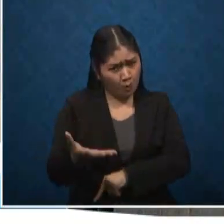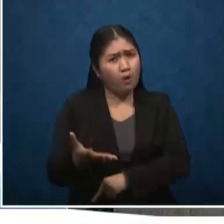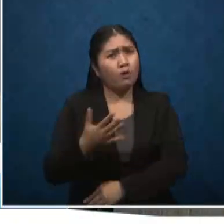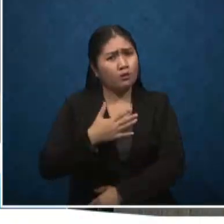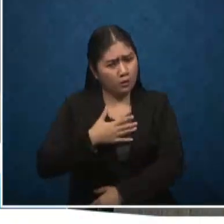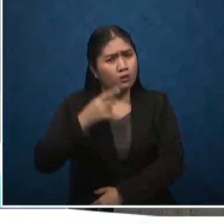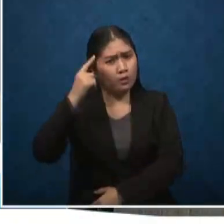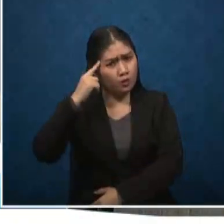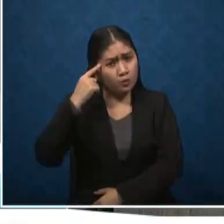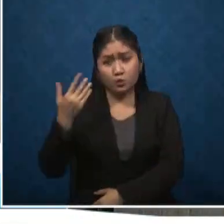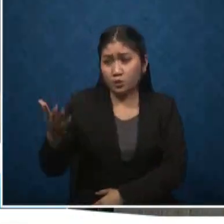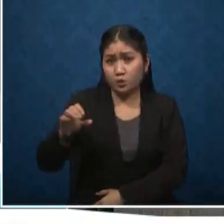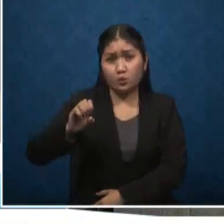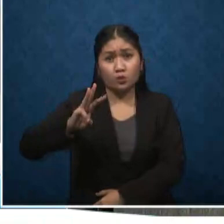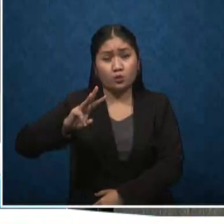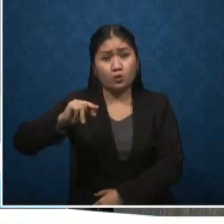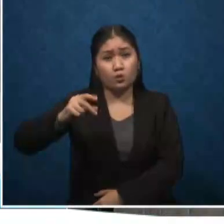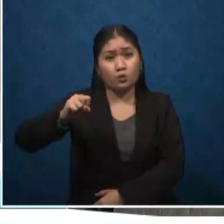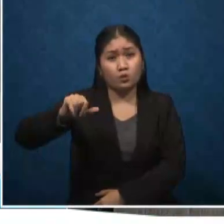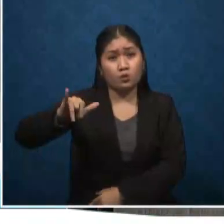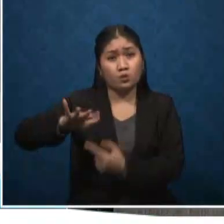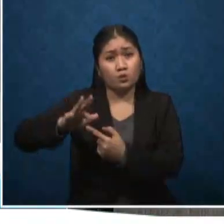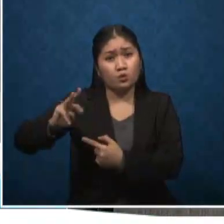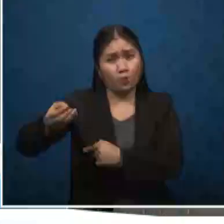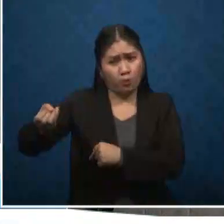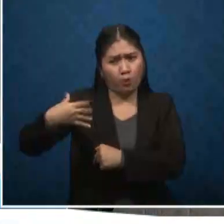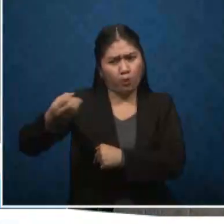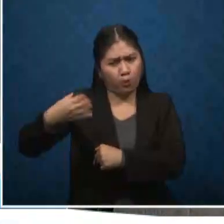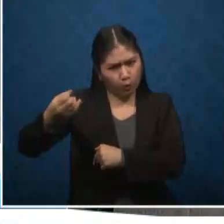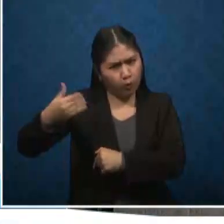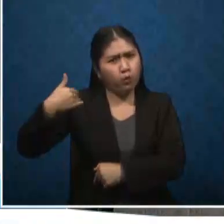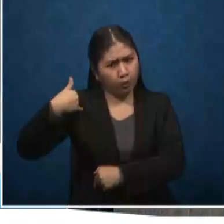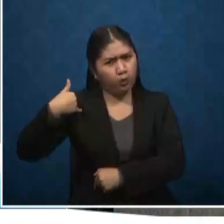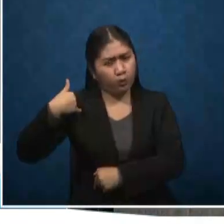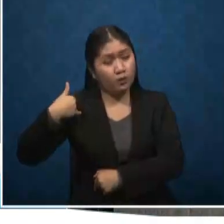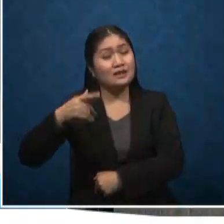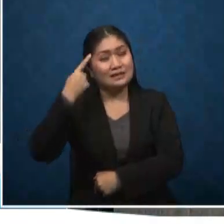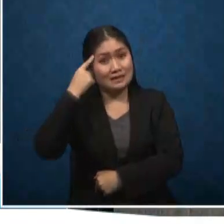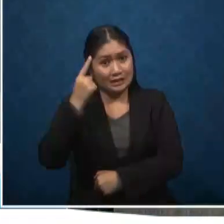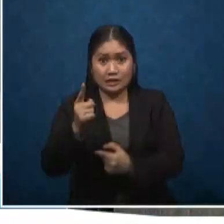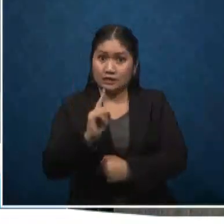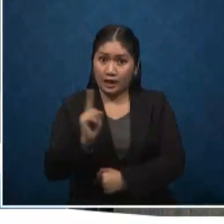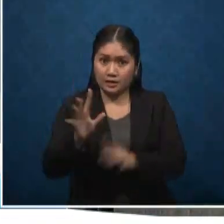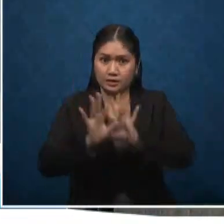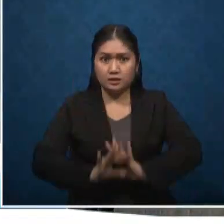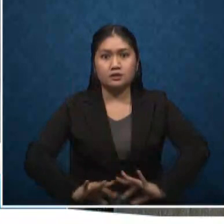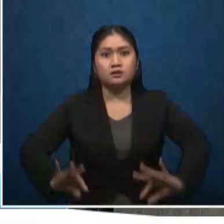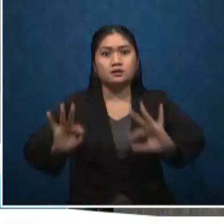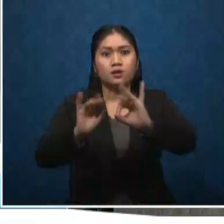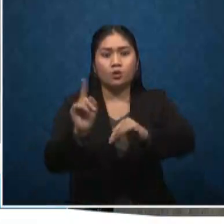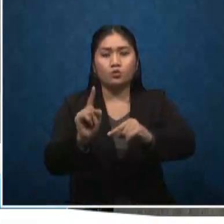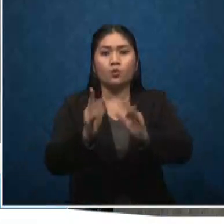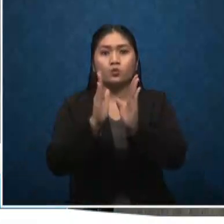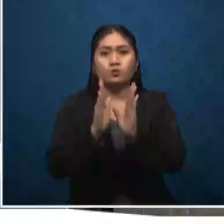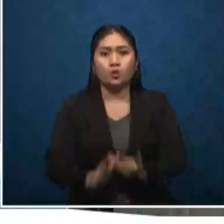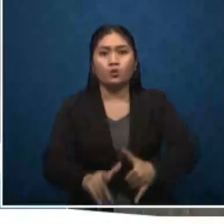ท่านวงค์สยามชี้แจ้งเมื่อสักครู่ก็มีอยู่หลายเรื่องแต่ผมคิดว่าประเด็นที่สำคัญที่สุดก็คือเรื่องของคน